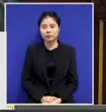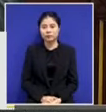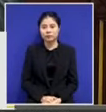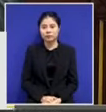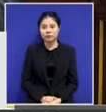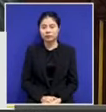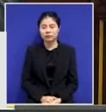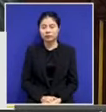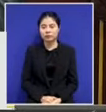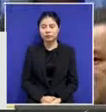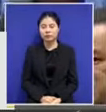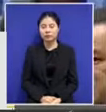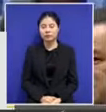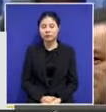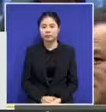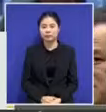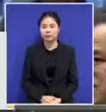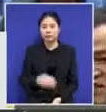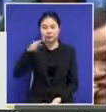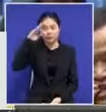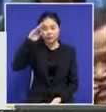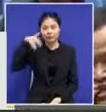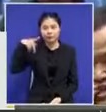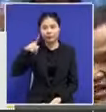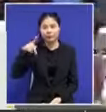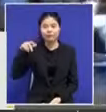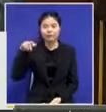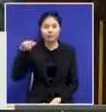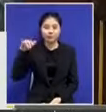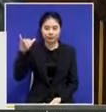จน ์พลเอกประยุทธ์จันทร์โอชาค่ะ